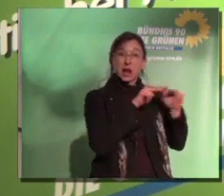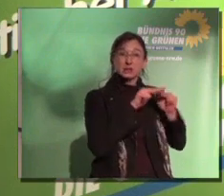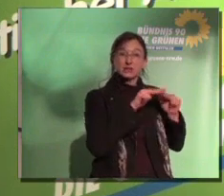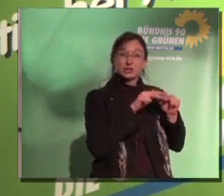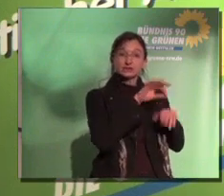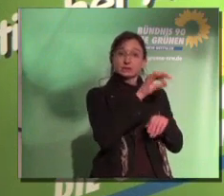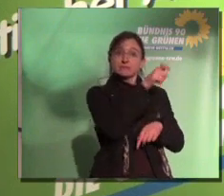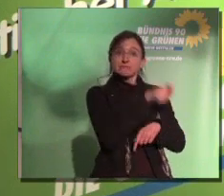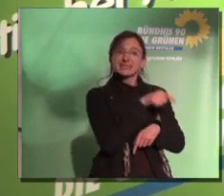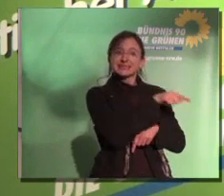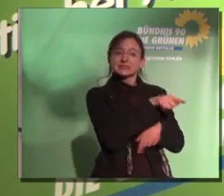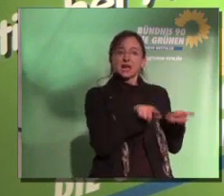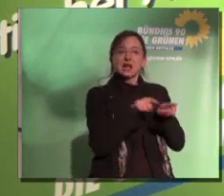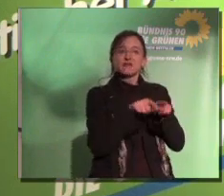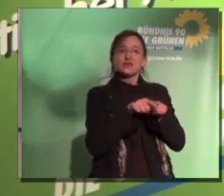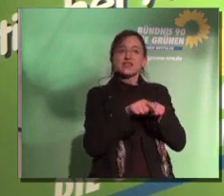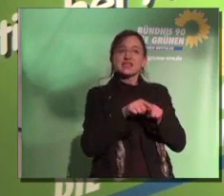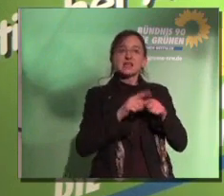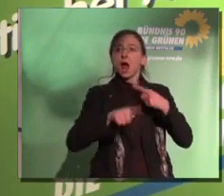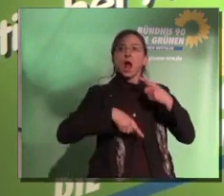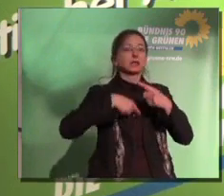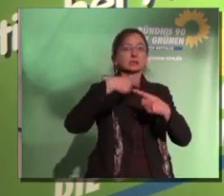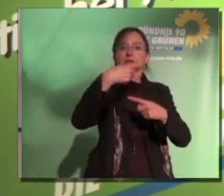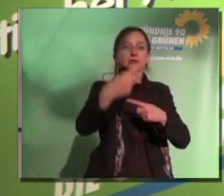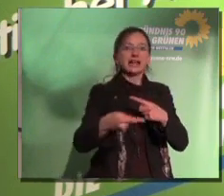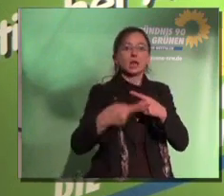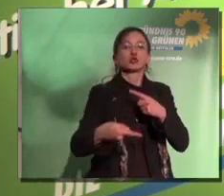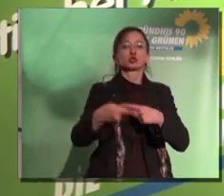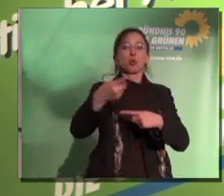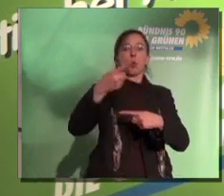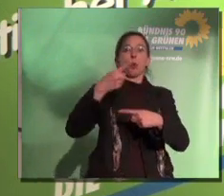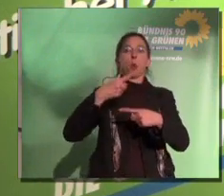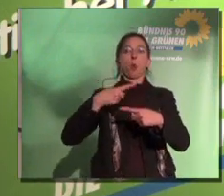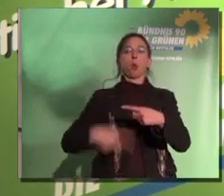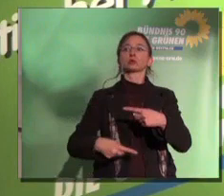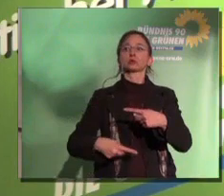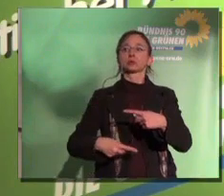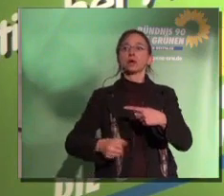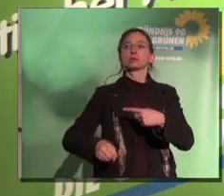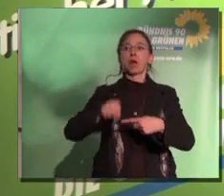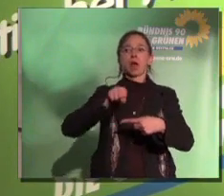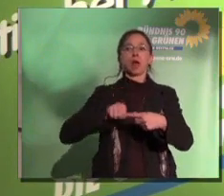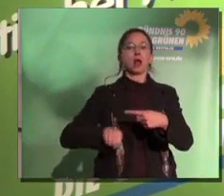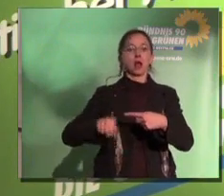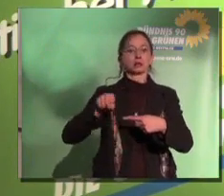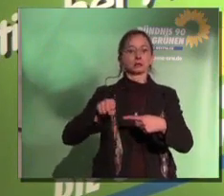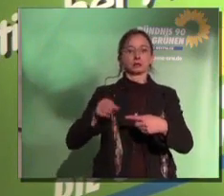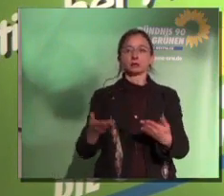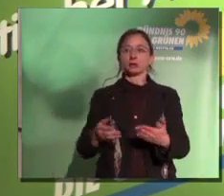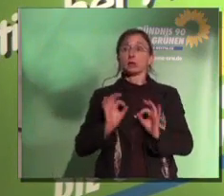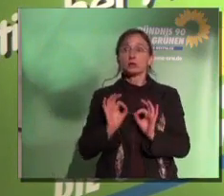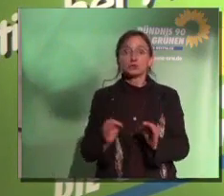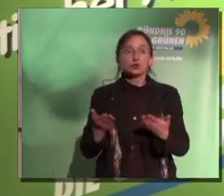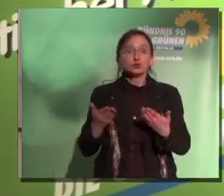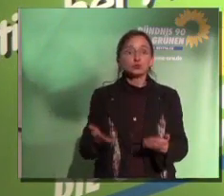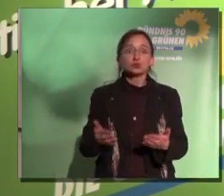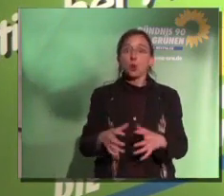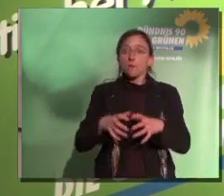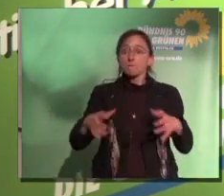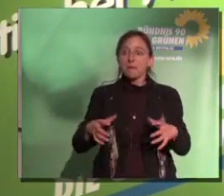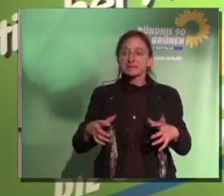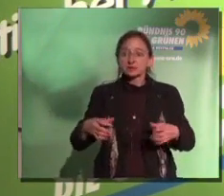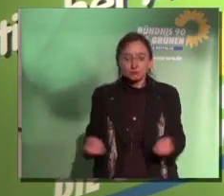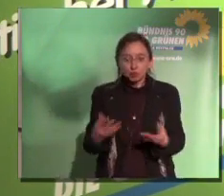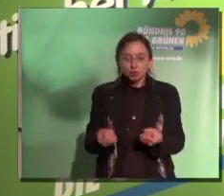den Ländern, dass die dieses Rad wieder zurückdrehen. Und dass sie um diese industrielle Massenproduktion auf den Weg zu bringen,